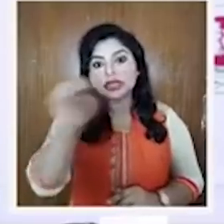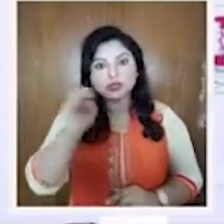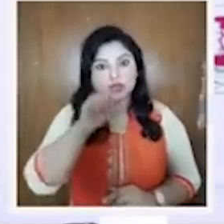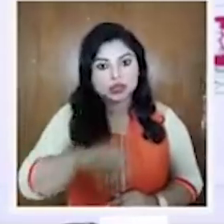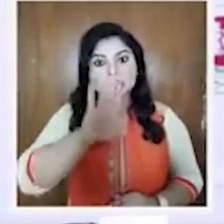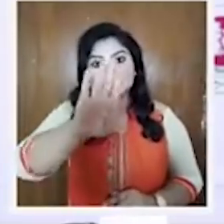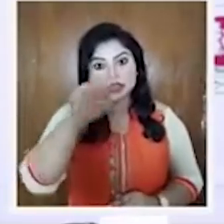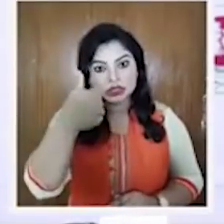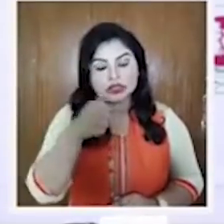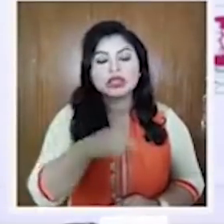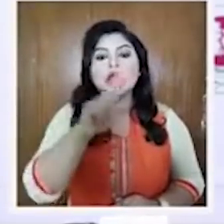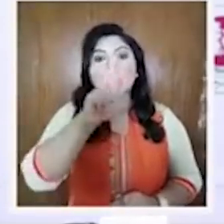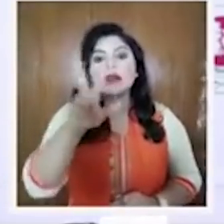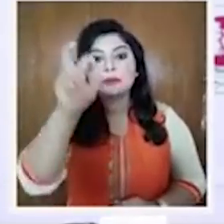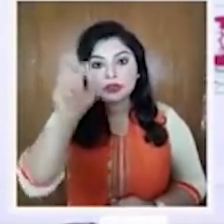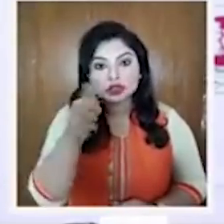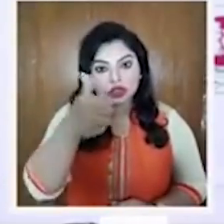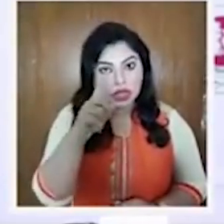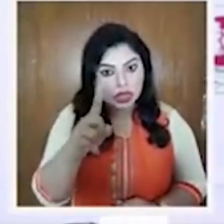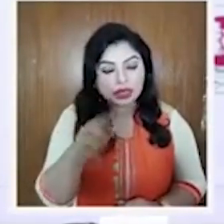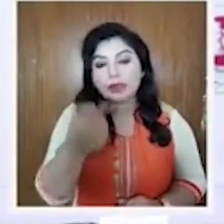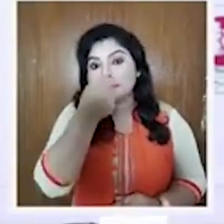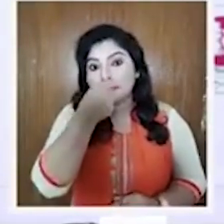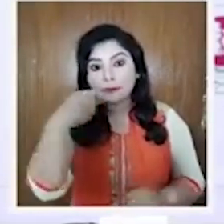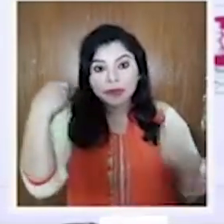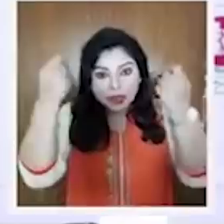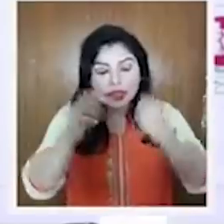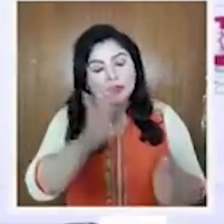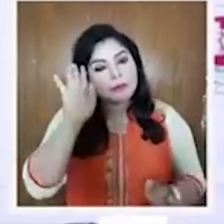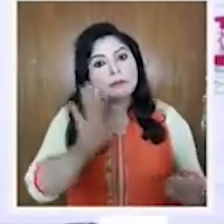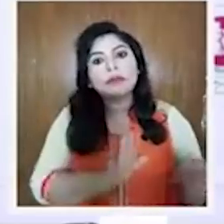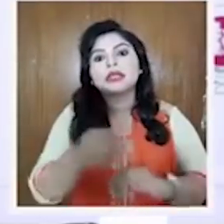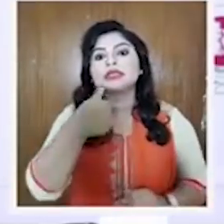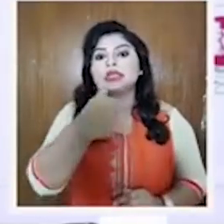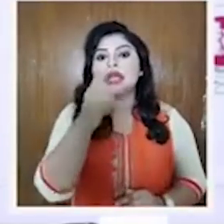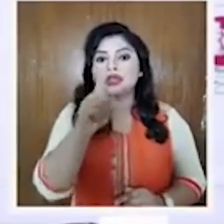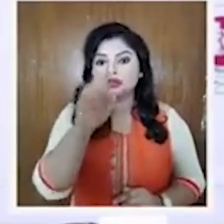জন। এ পর্যন্ত পুরুষ মৃত্যুবরণ করেছেন 2,446 জন,